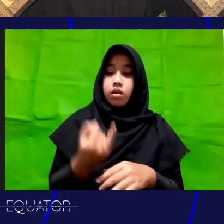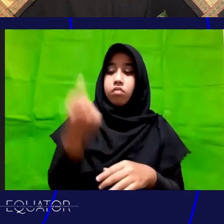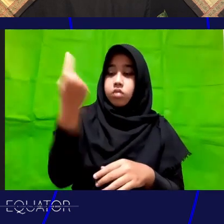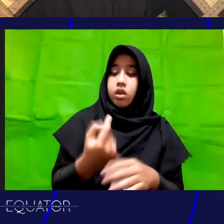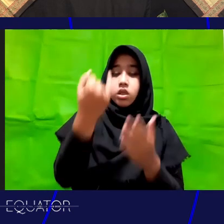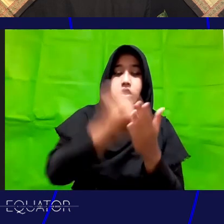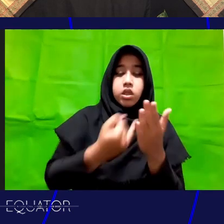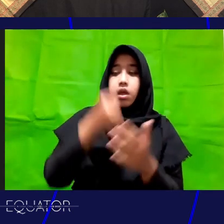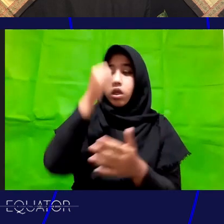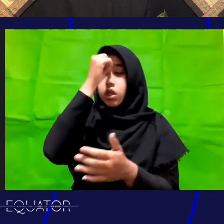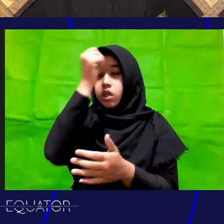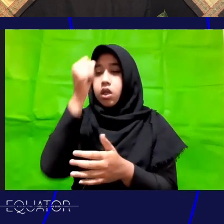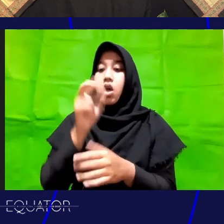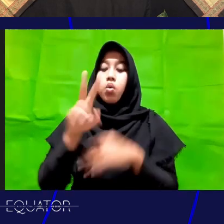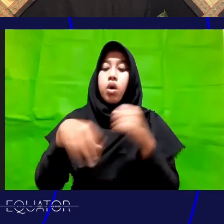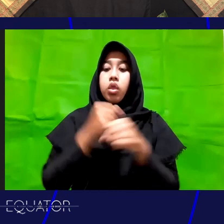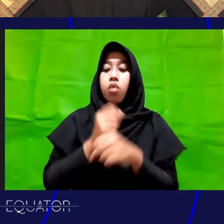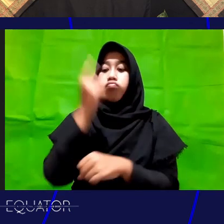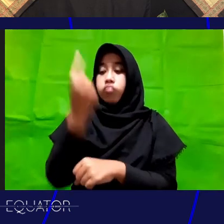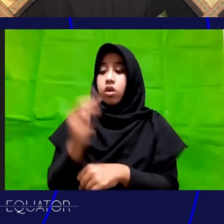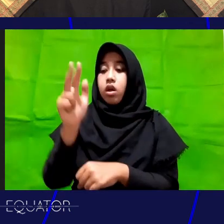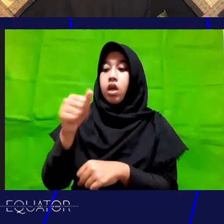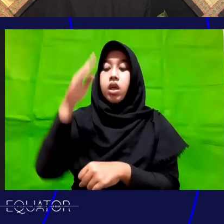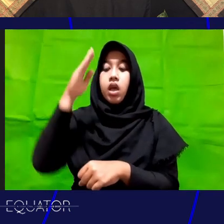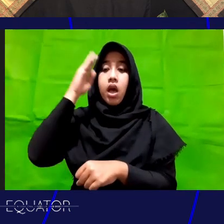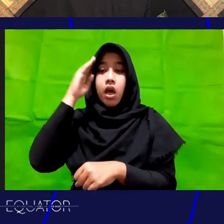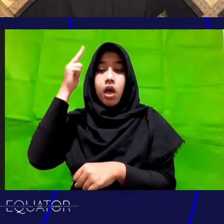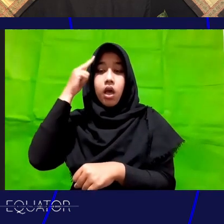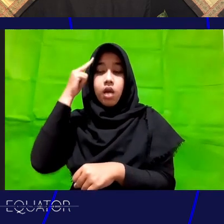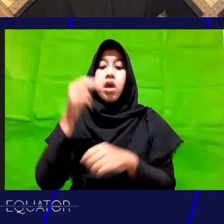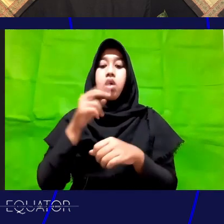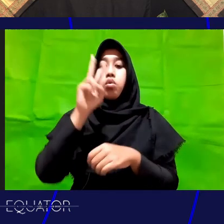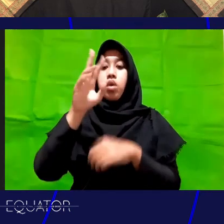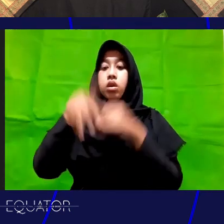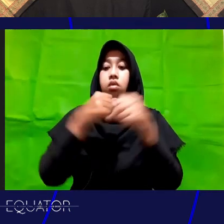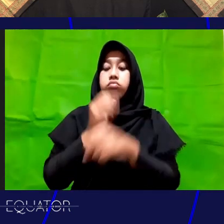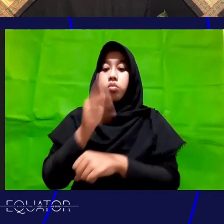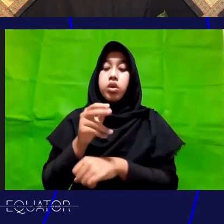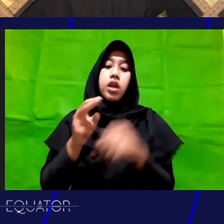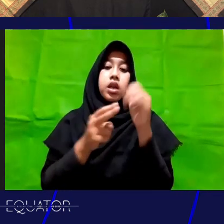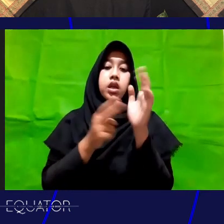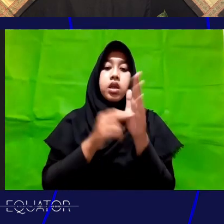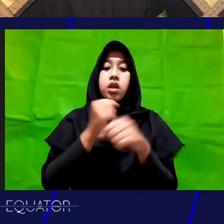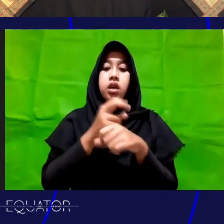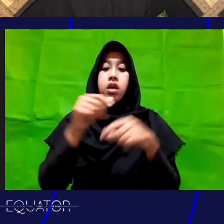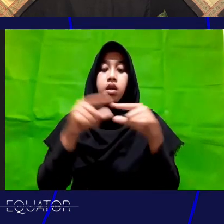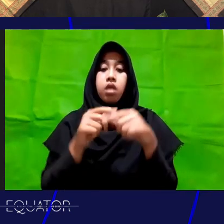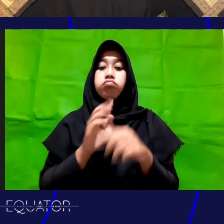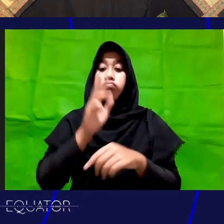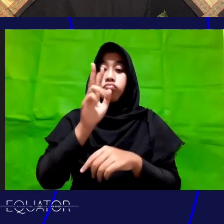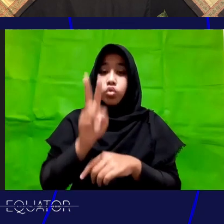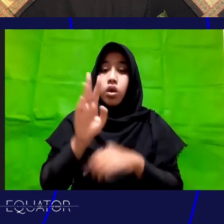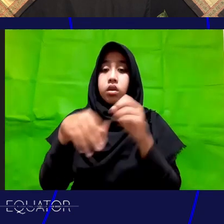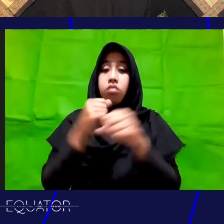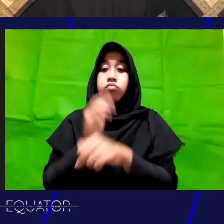dari Arab, 2 tahun kemudian dari Nigeria, 2 tahun kemudian dari Brazil termasuk Daniel. Jadi saya pikir peta